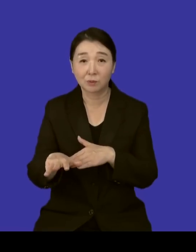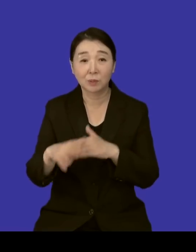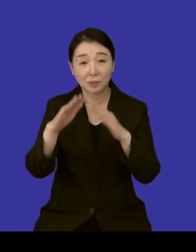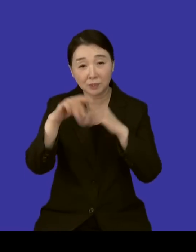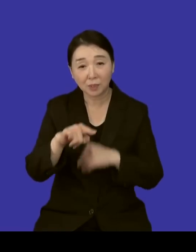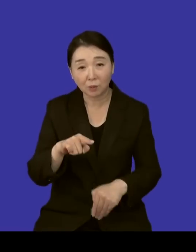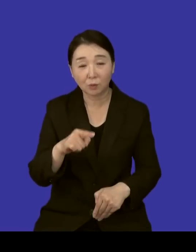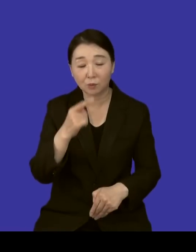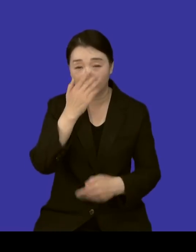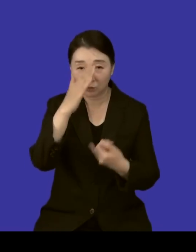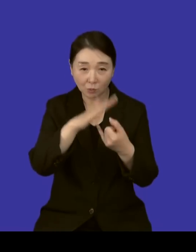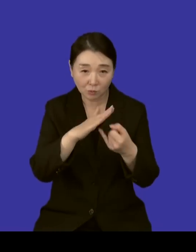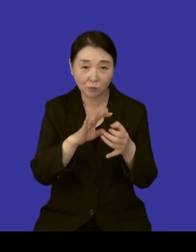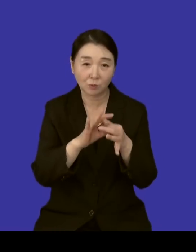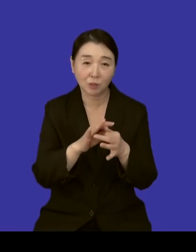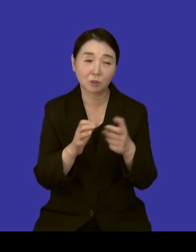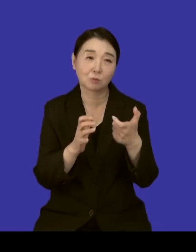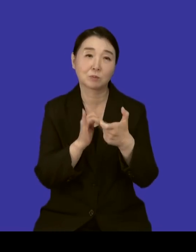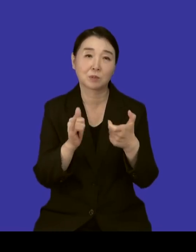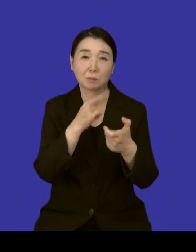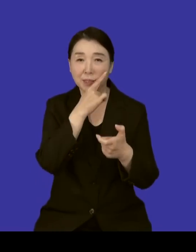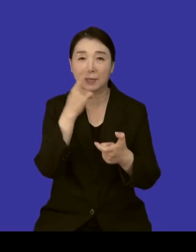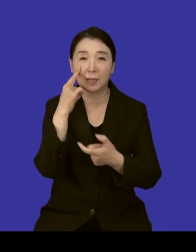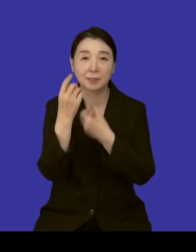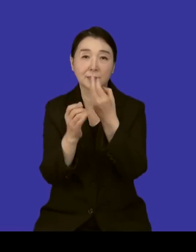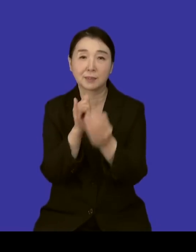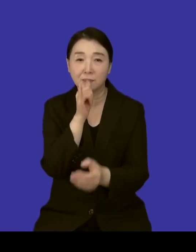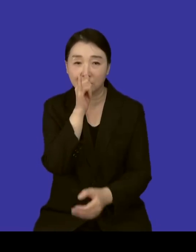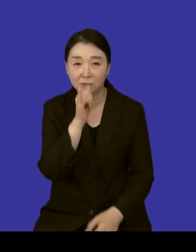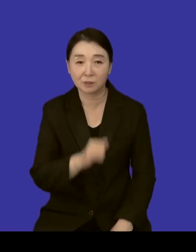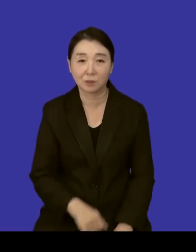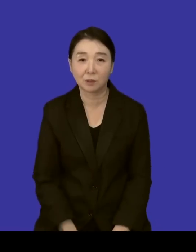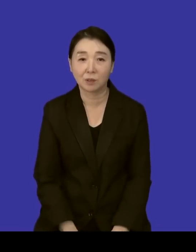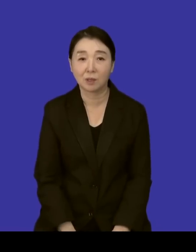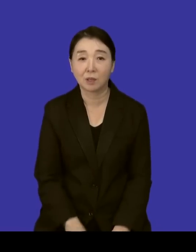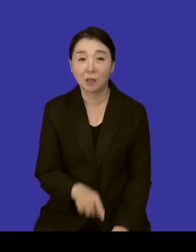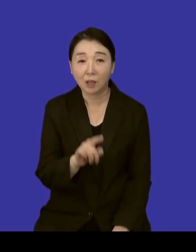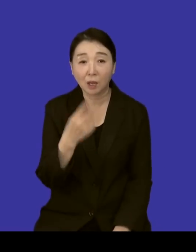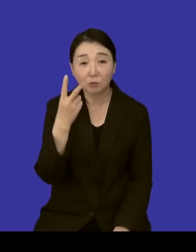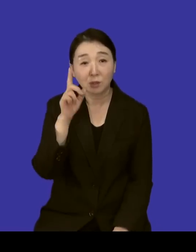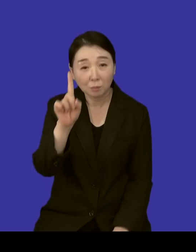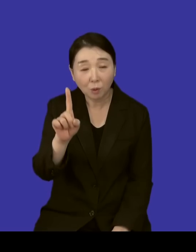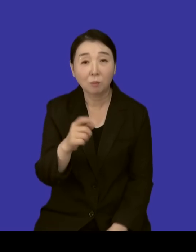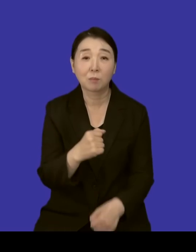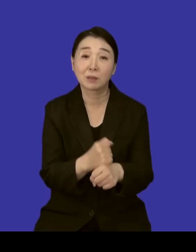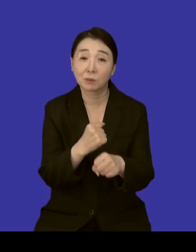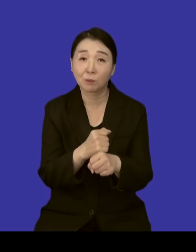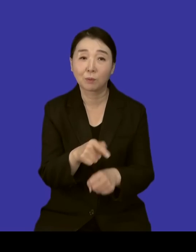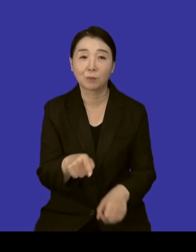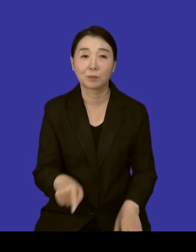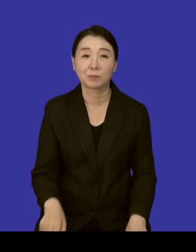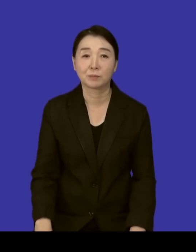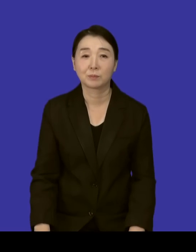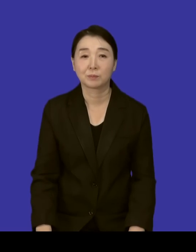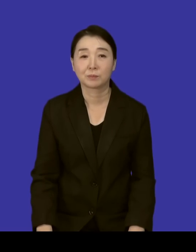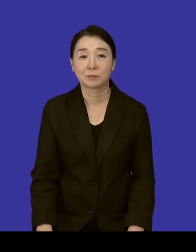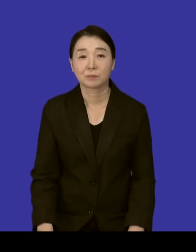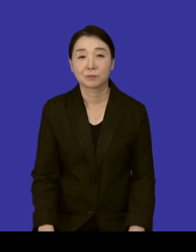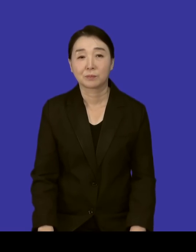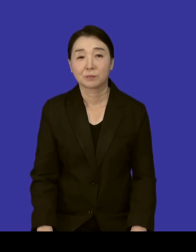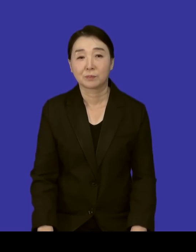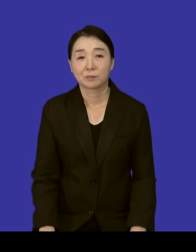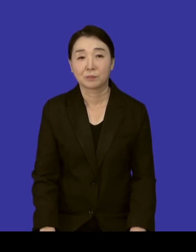이건 청소년들이 또 60명이 간증을 해놓은 거예요. 청소년들이. 아 이게 지금 두 달에 한 번씩 나오는 예, 책이에요? 예, 계속? 두 달에 한 번씩. 이게 예.